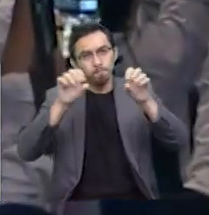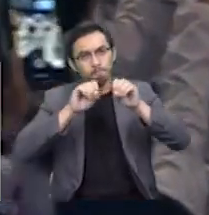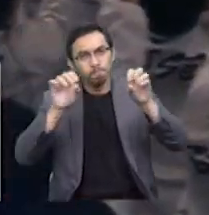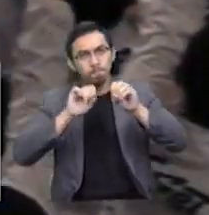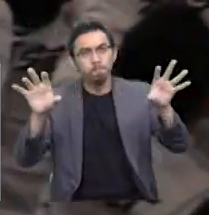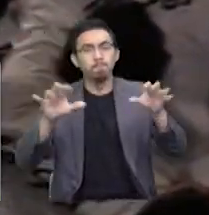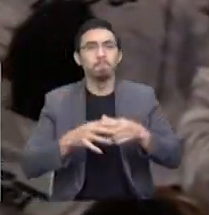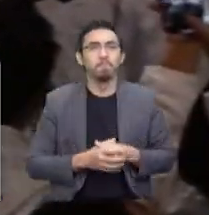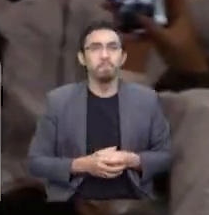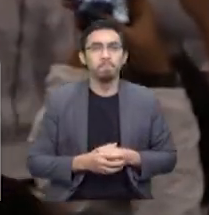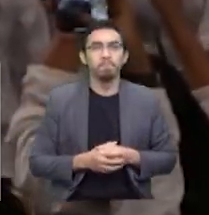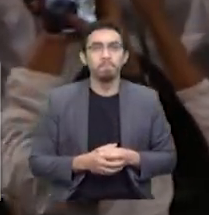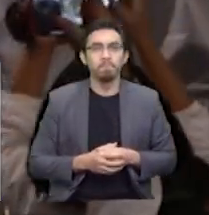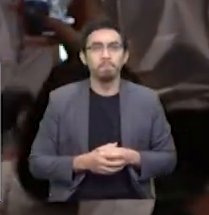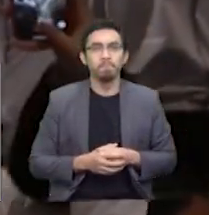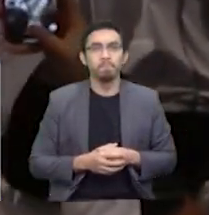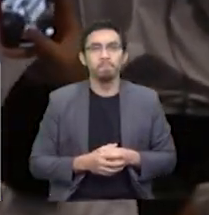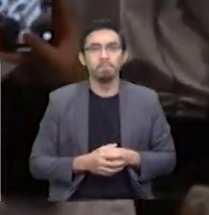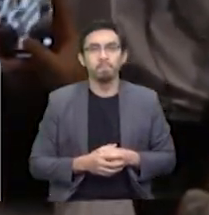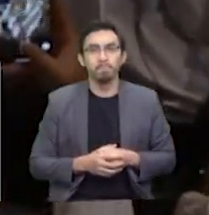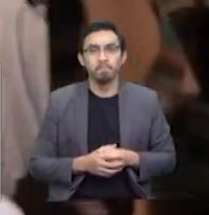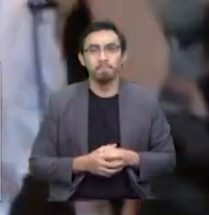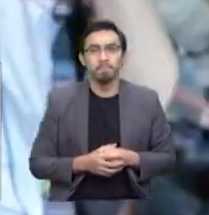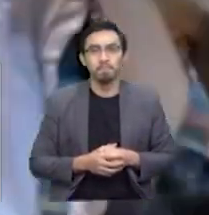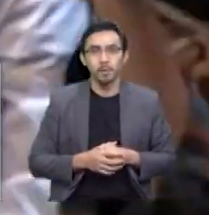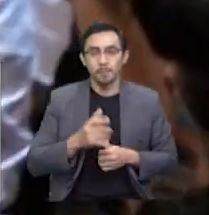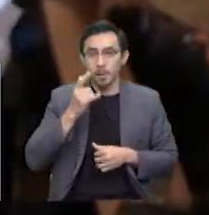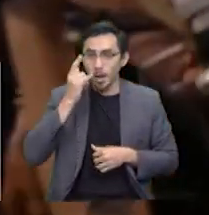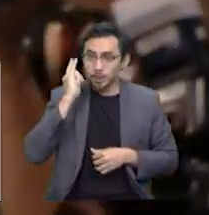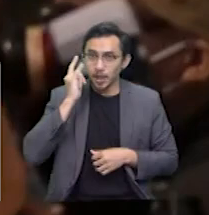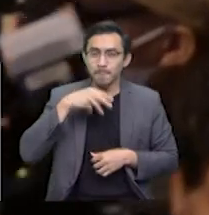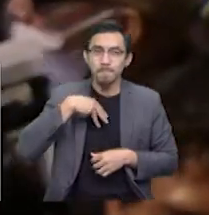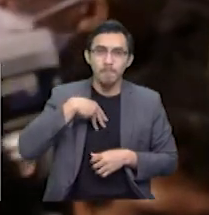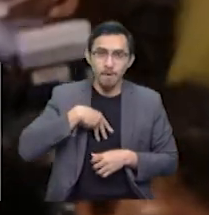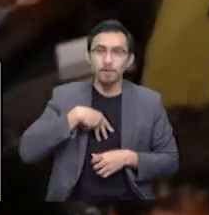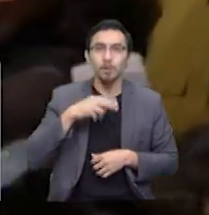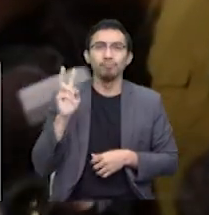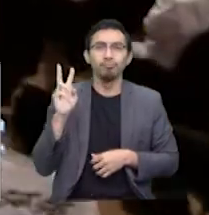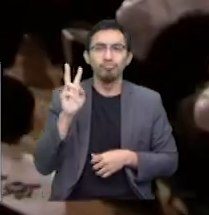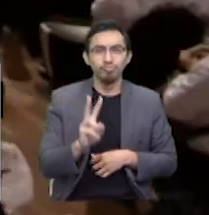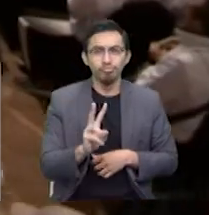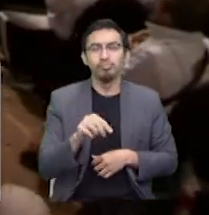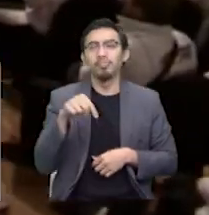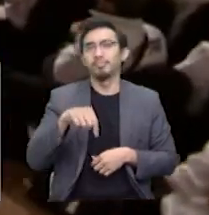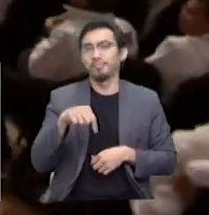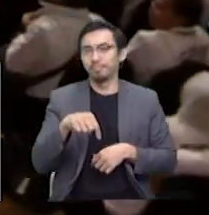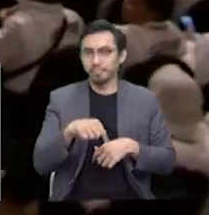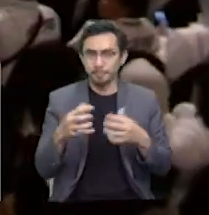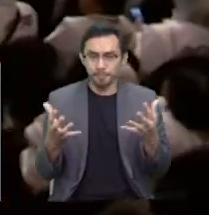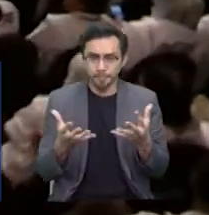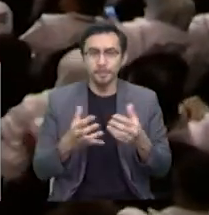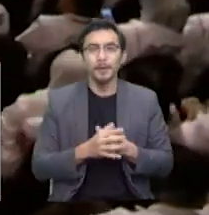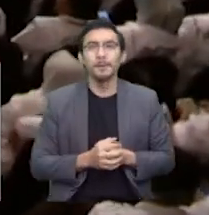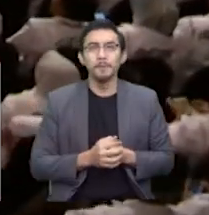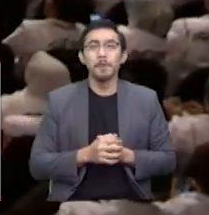Bapak Ganjar Pranowo dan Bapak Mahfud MD. Pasangan calon presiden dan calon wakil presiden Ganjar Mahfud disambut